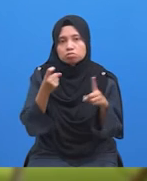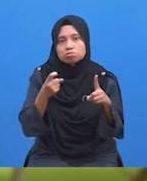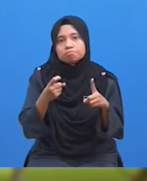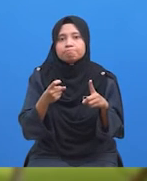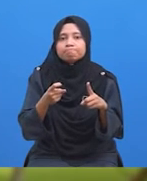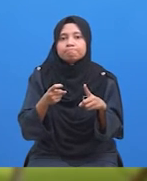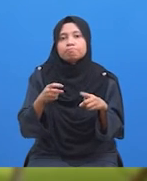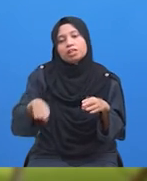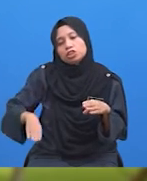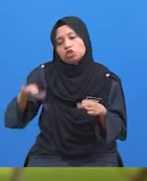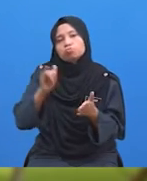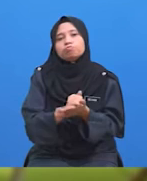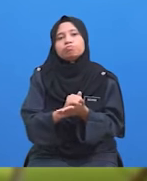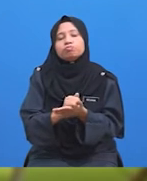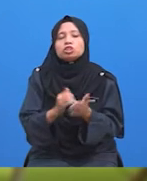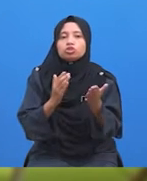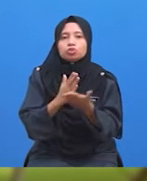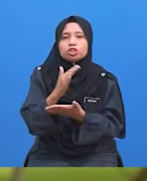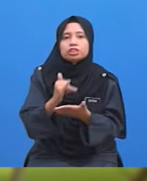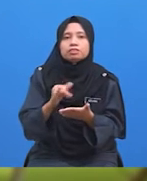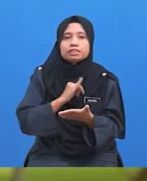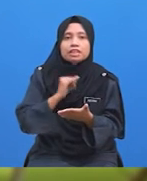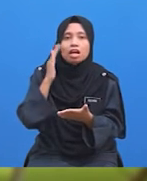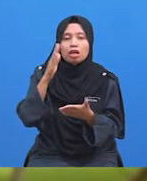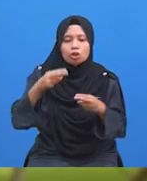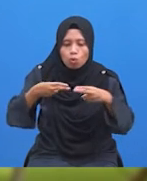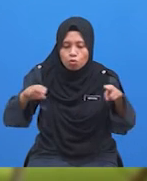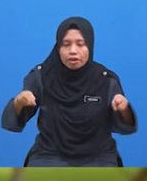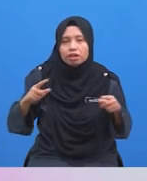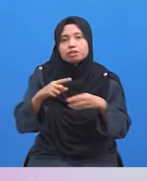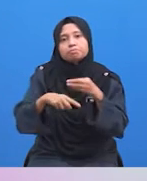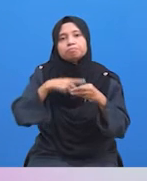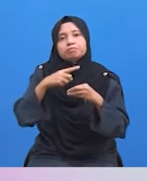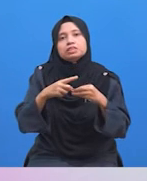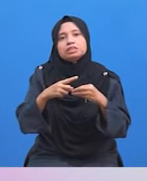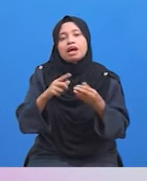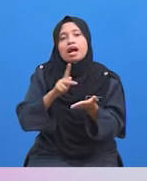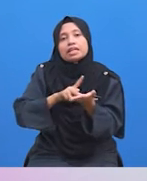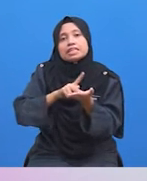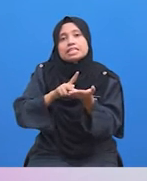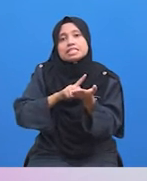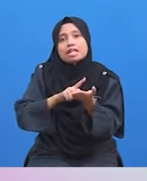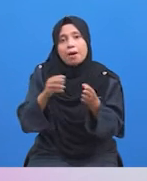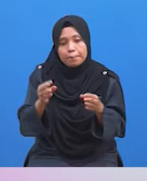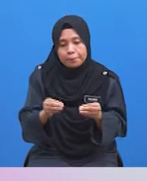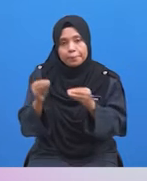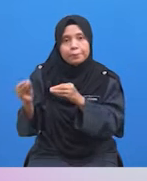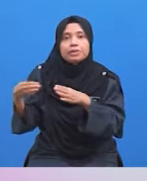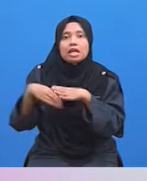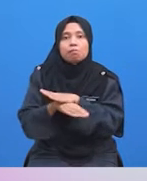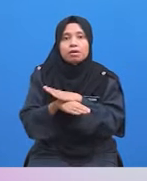bencana tersebut Seterusnya saya akan menguraikan tentang kesan-kesan migrasi